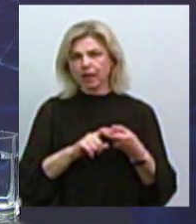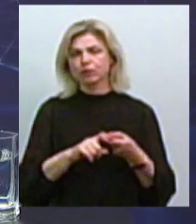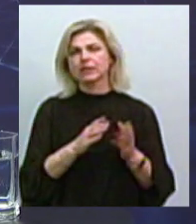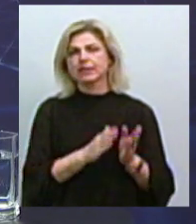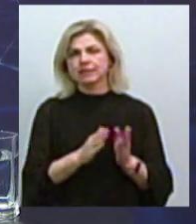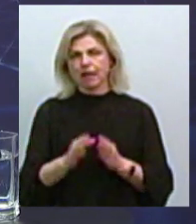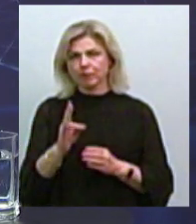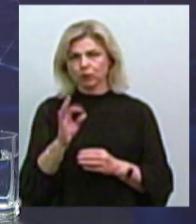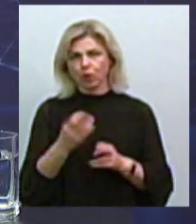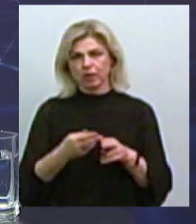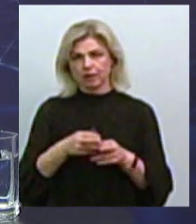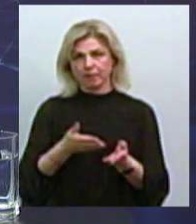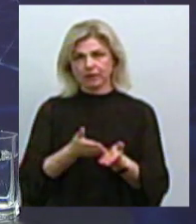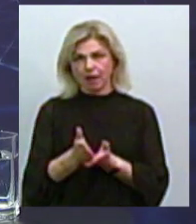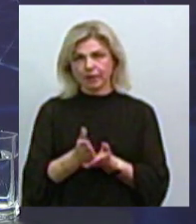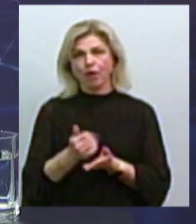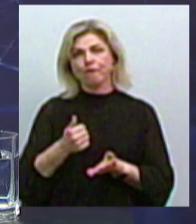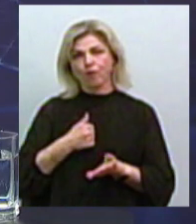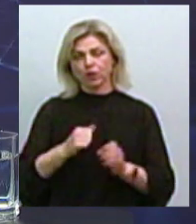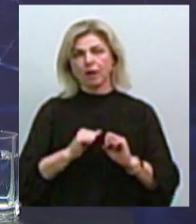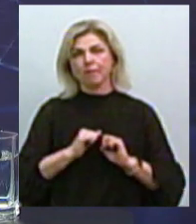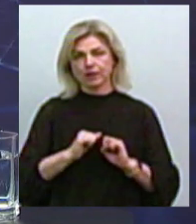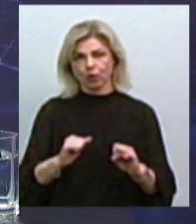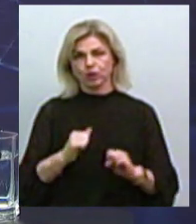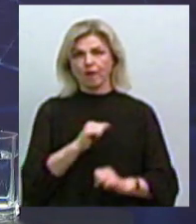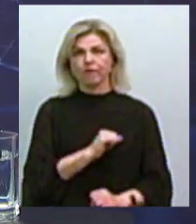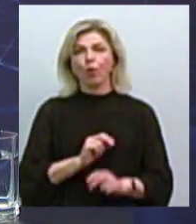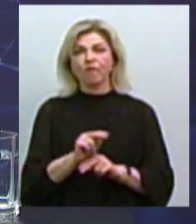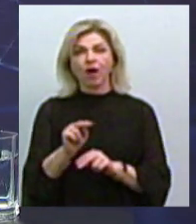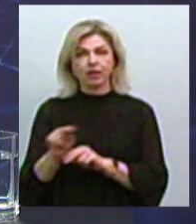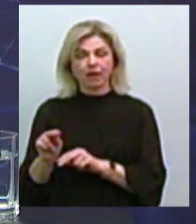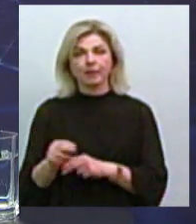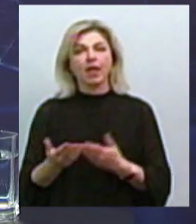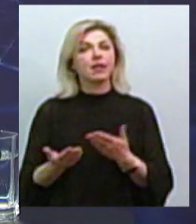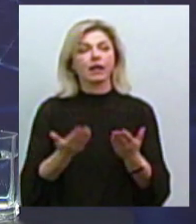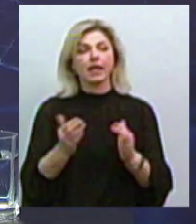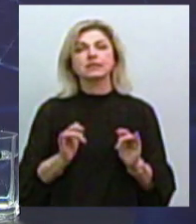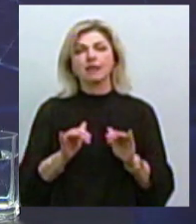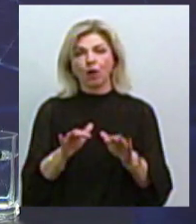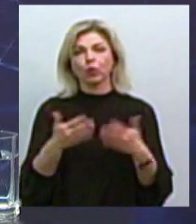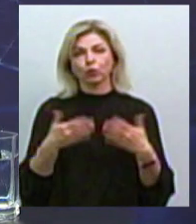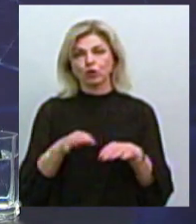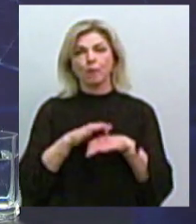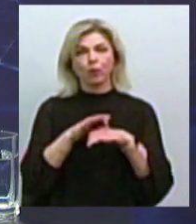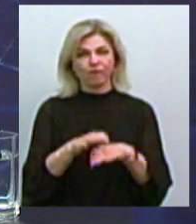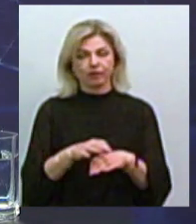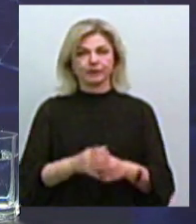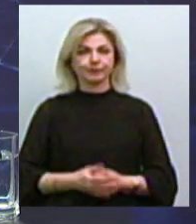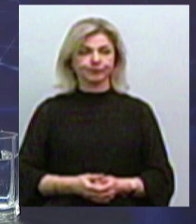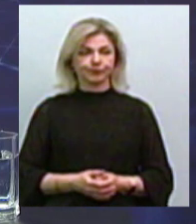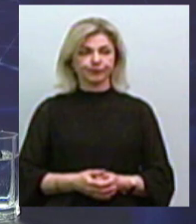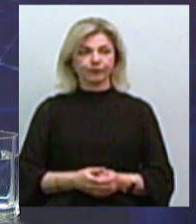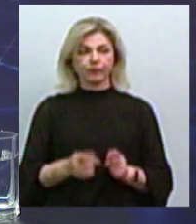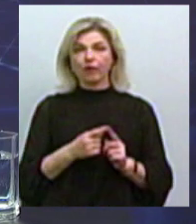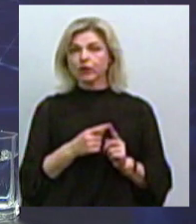системно в цьому напрямку, а саме напрямку військово-патріотичного виховання. Отже, які заходи ми вже провели?